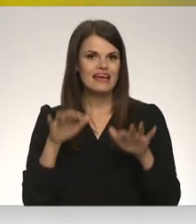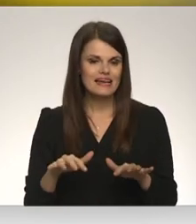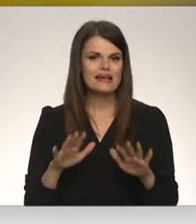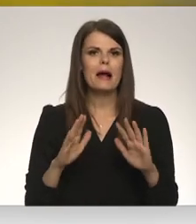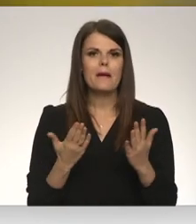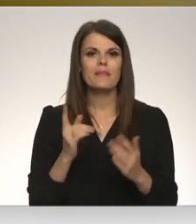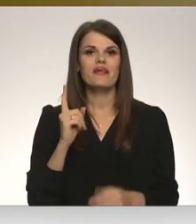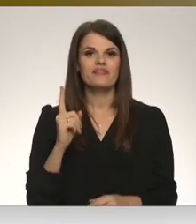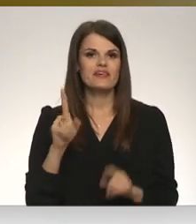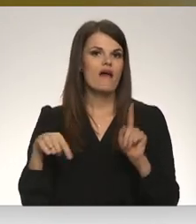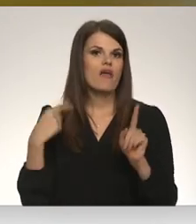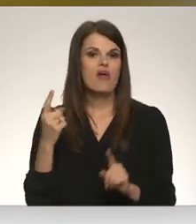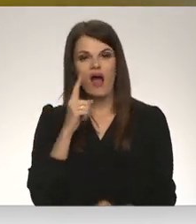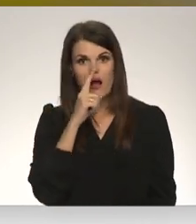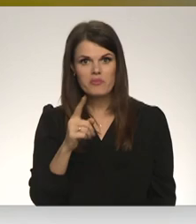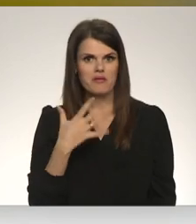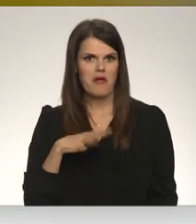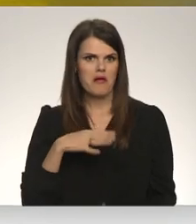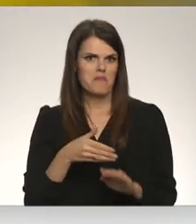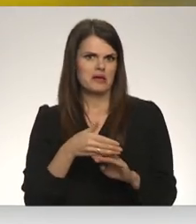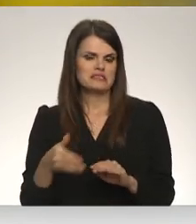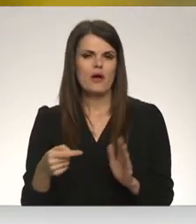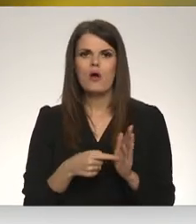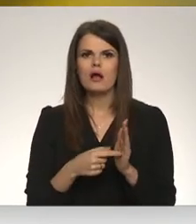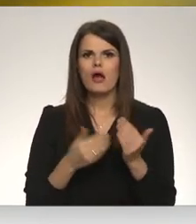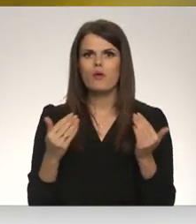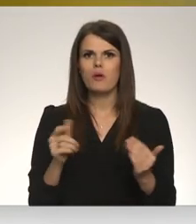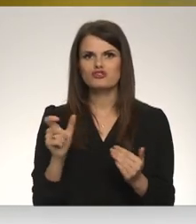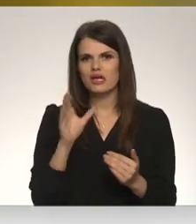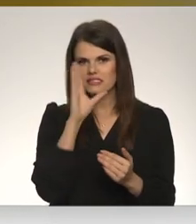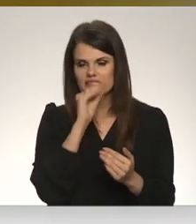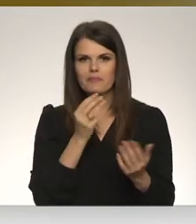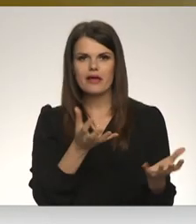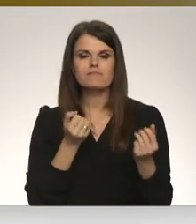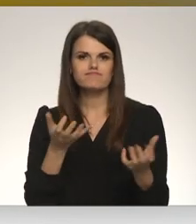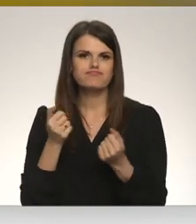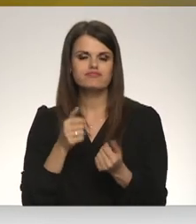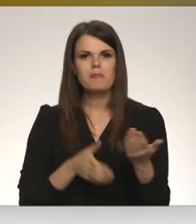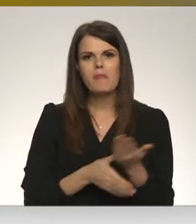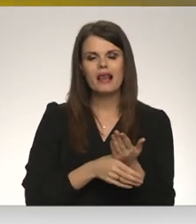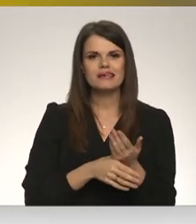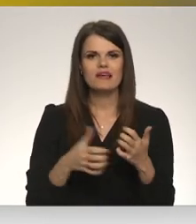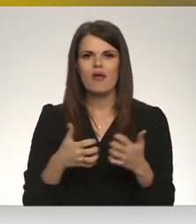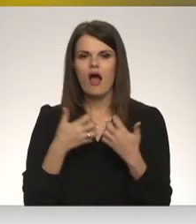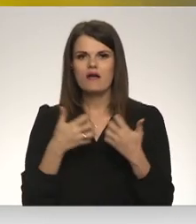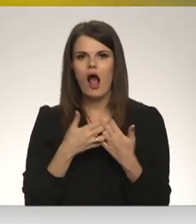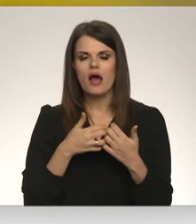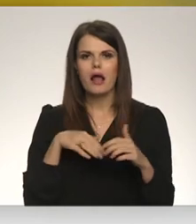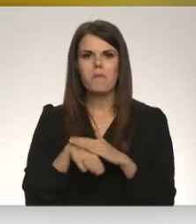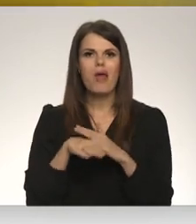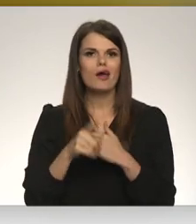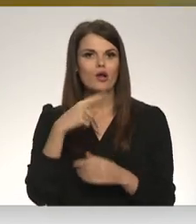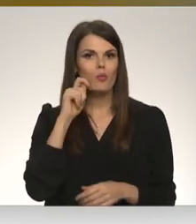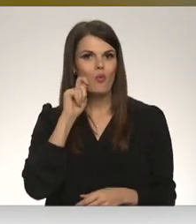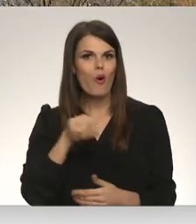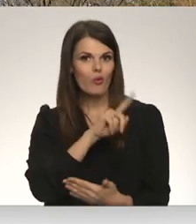tikai nākamnedēļ. Kāpēc tā un kāda ir pašreizējā kapacitāte palīdzēt kara bēgļiem no Ukrainas? Plašāk Vītā Anstrate.